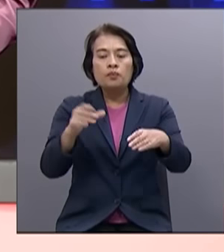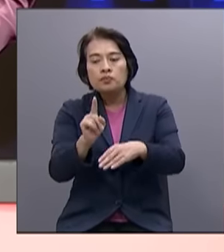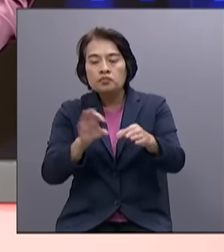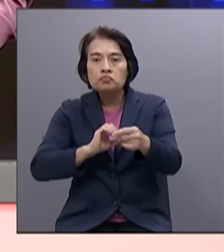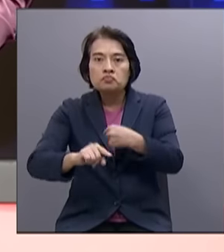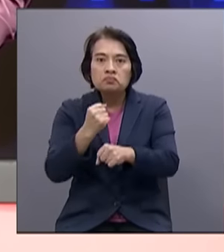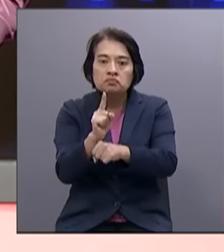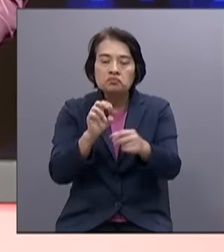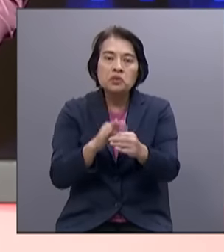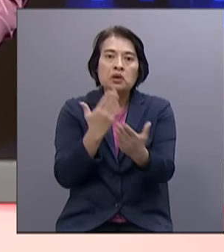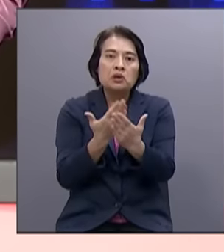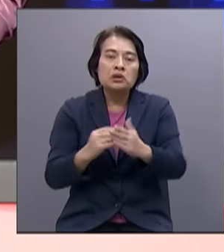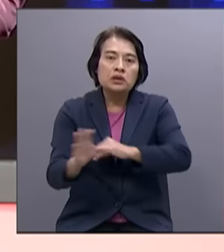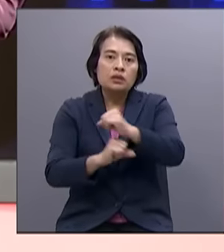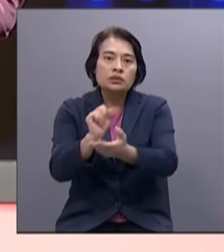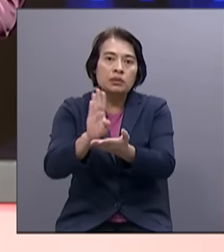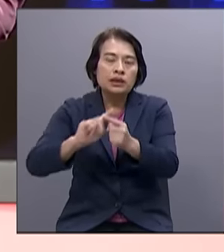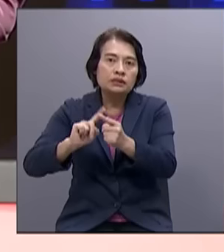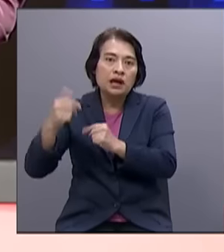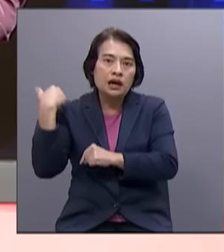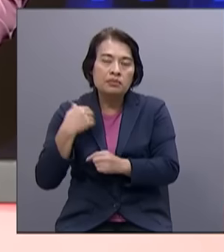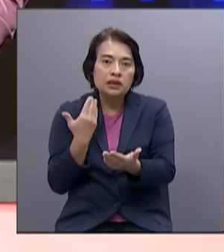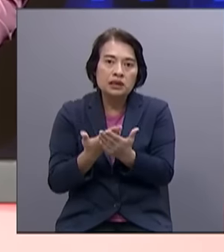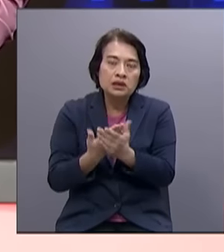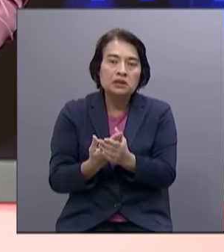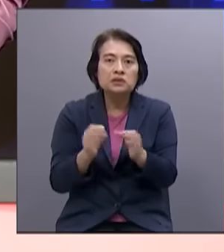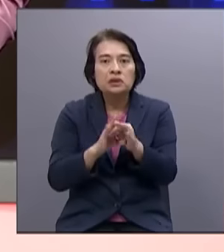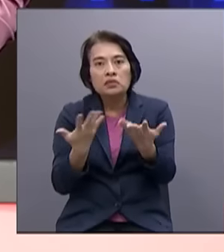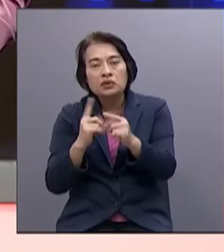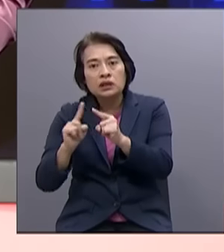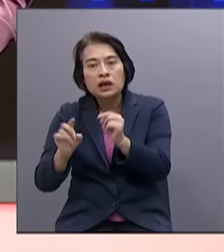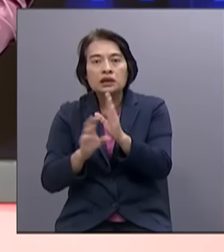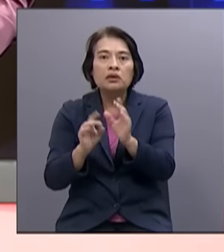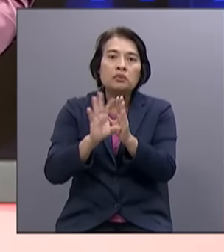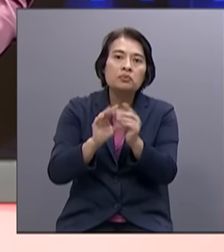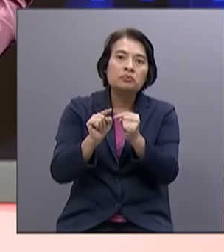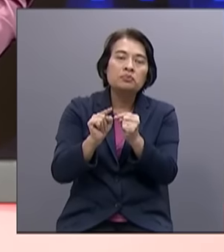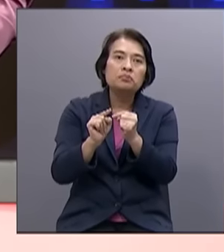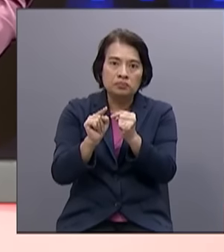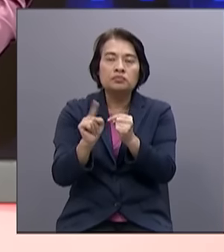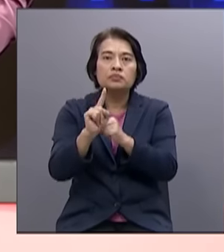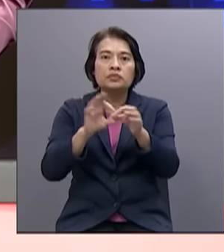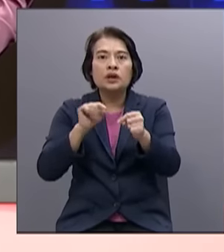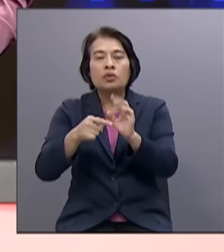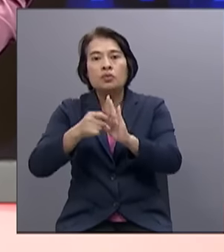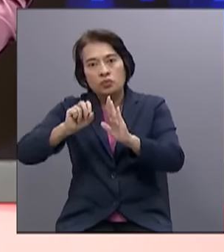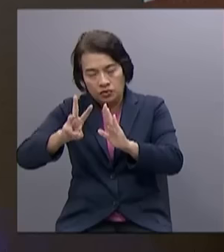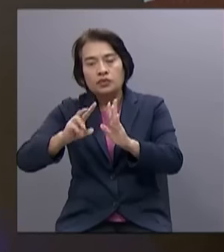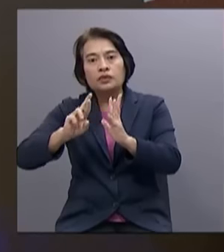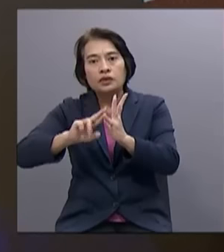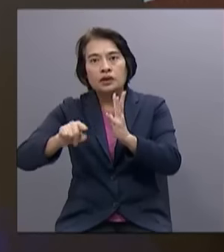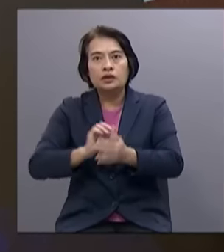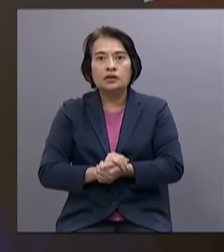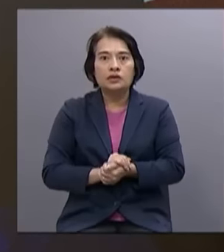การขโมยเงินจากสถาบันการเงินต่างๆขโมยเหรียญคริปโตโจมตีทางไซเบอร์หรือที่เรียกว่าransomwareนะคะคือการปิด